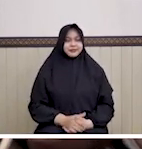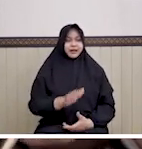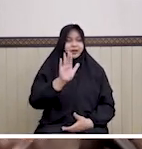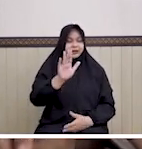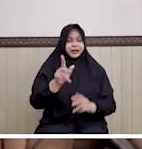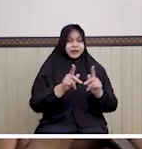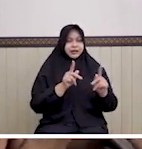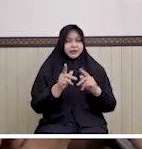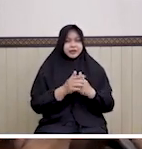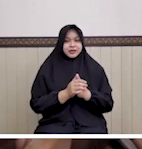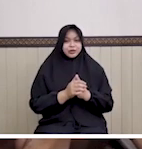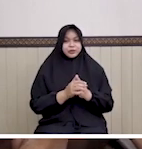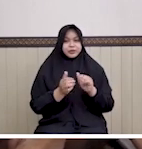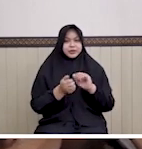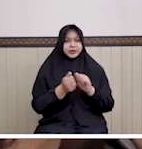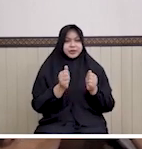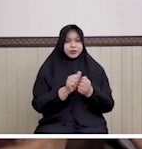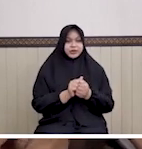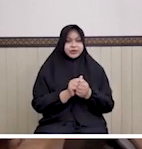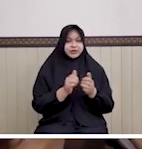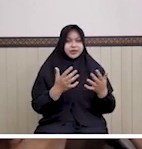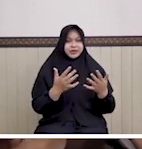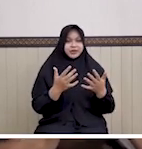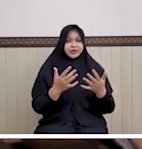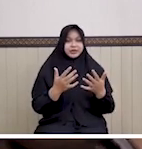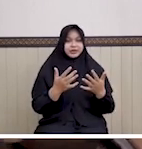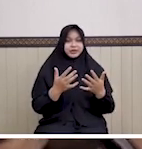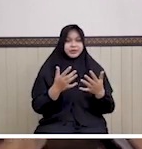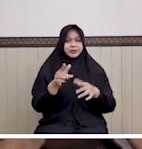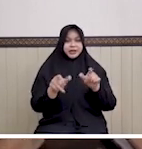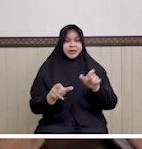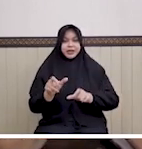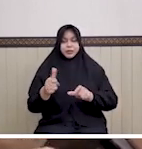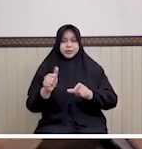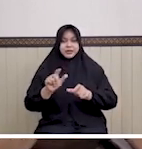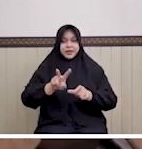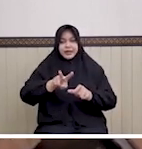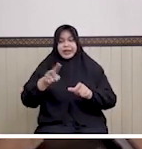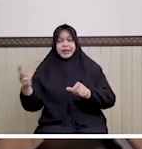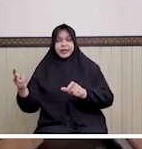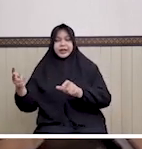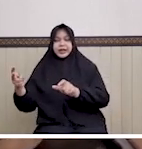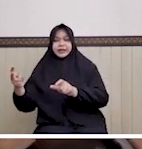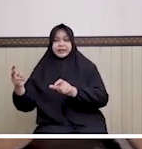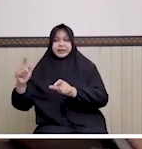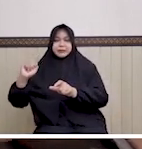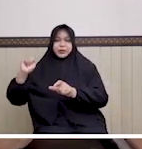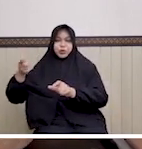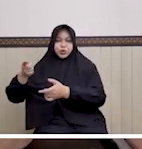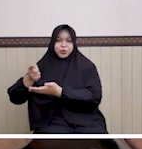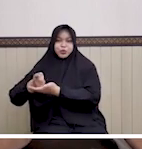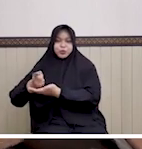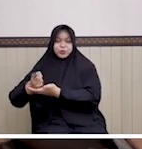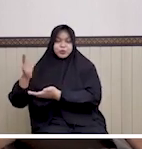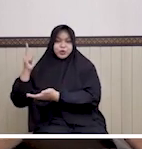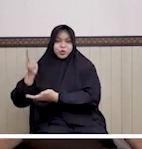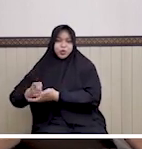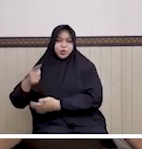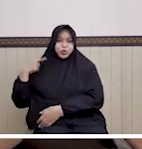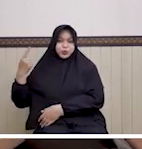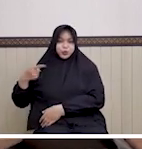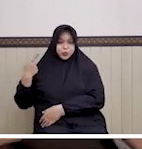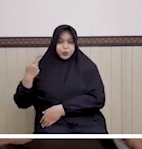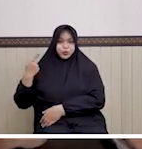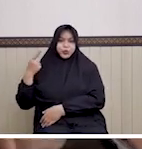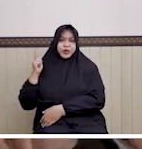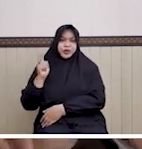ketika memang perkara itu harus di proses penyidikan itu dilimpahkan ke penuntut umum penutup belum juga sudah koneko